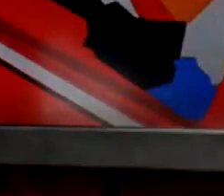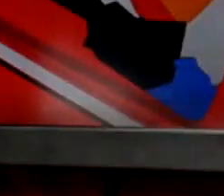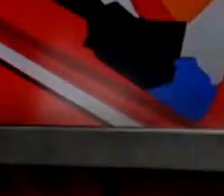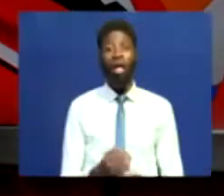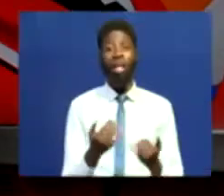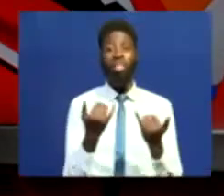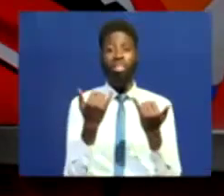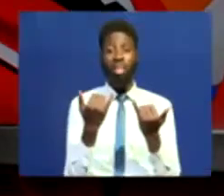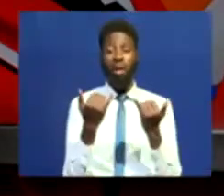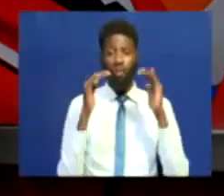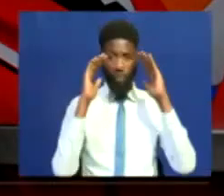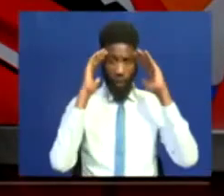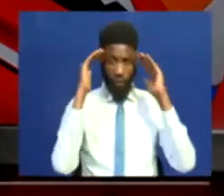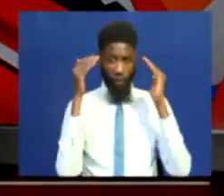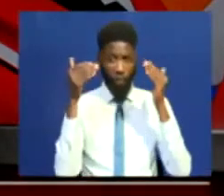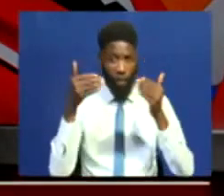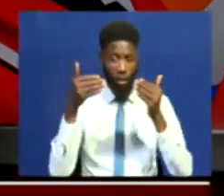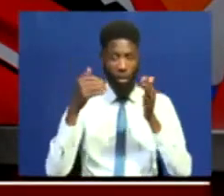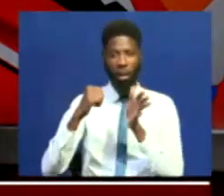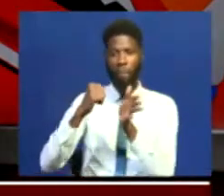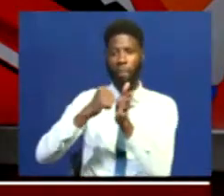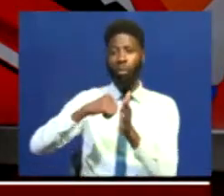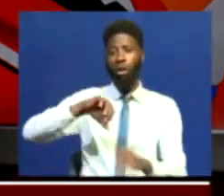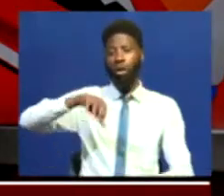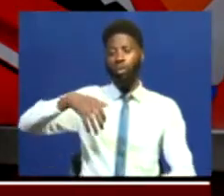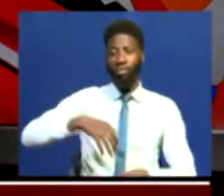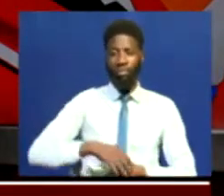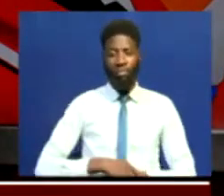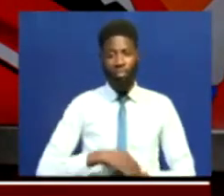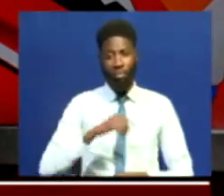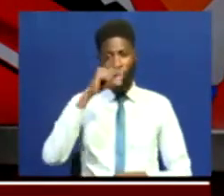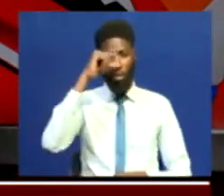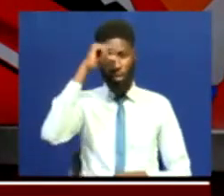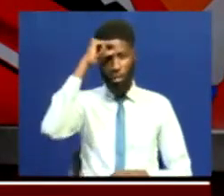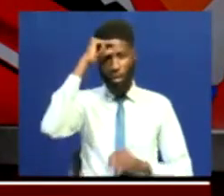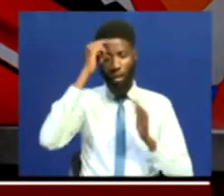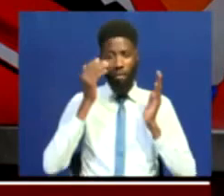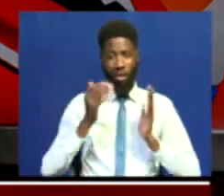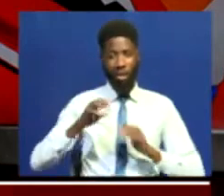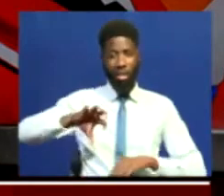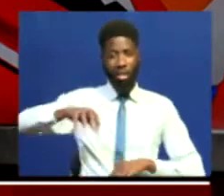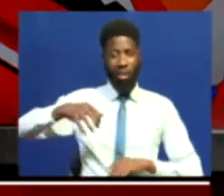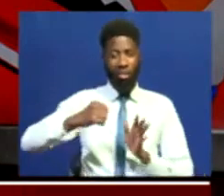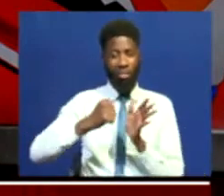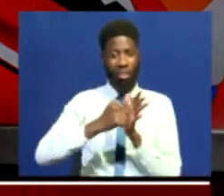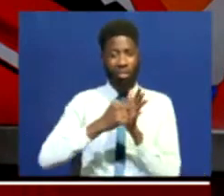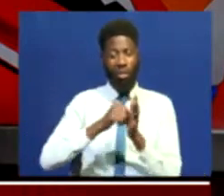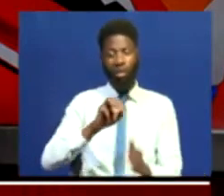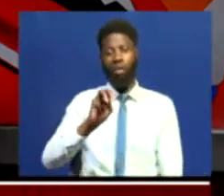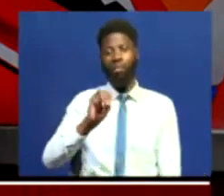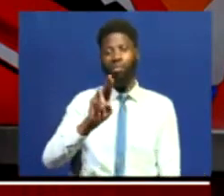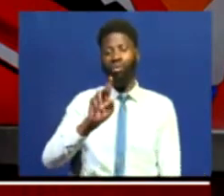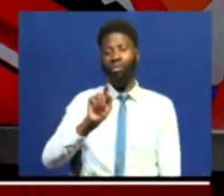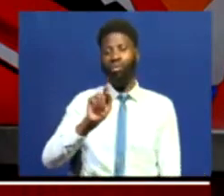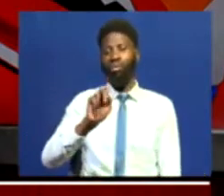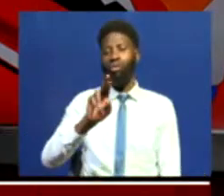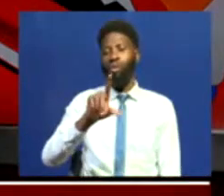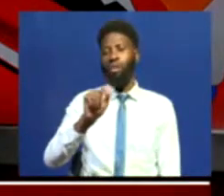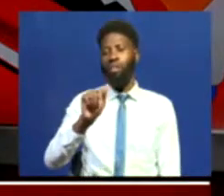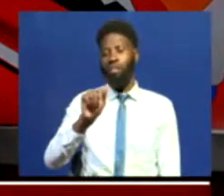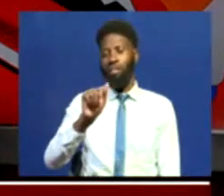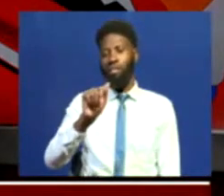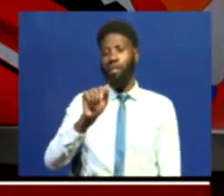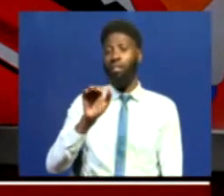Sasa tuelekee katika gatuzi la Makueni ambapo gavana wa kaunti ya Makueni Mutula Kilonzo ametoa wito wa kufadhiliwa kwa miradi ya maji